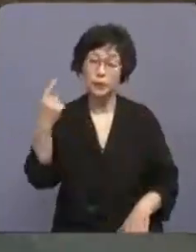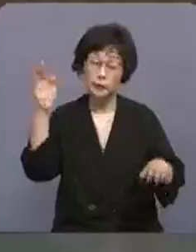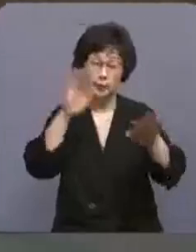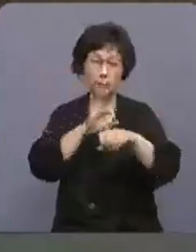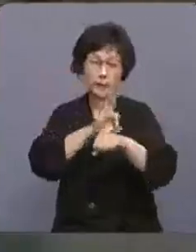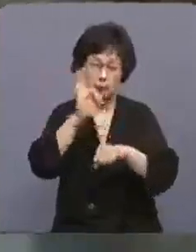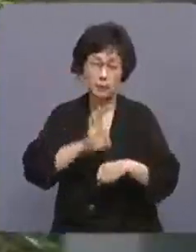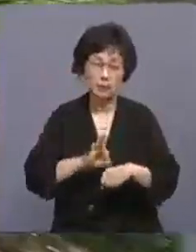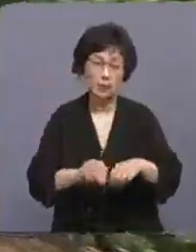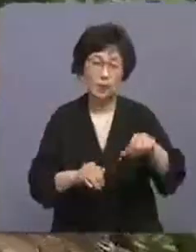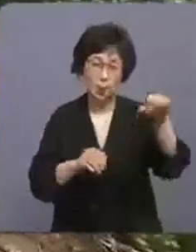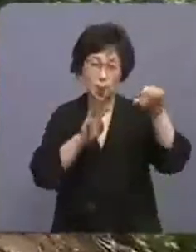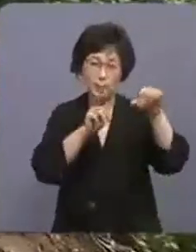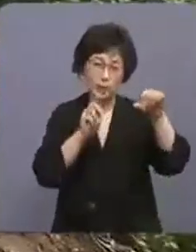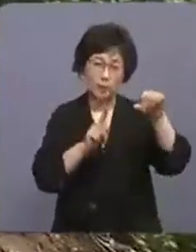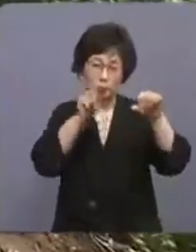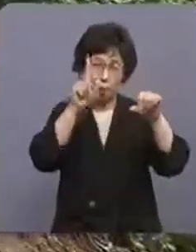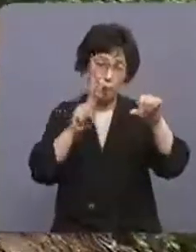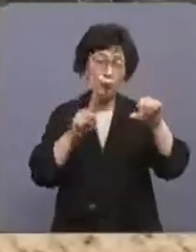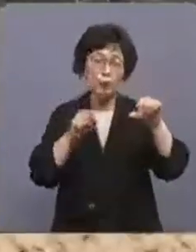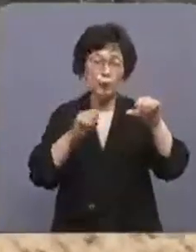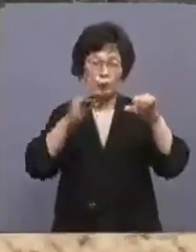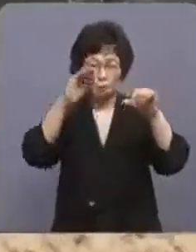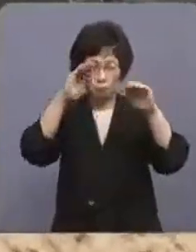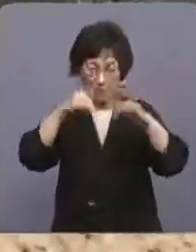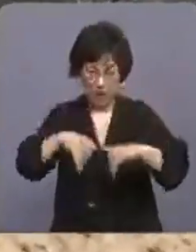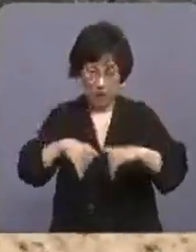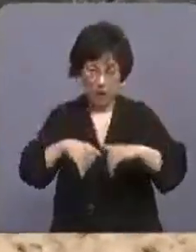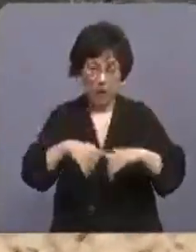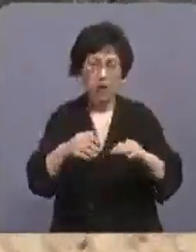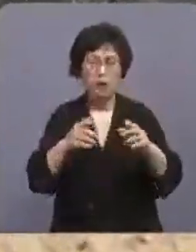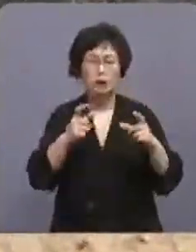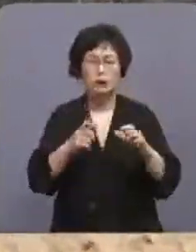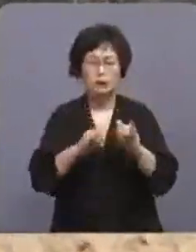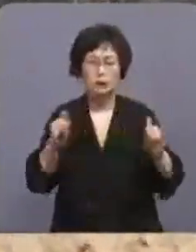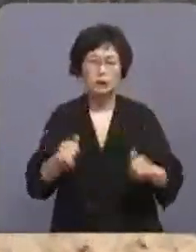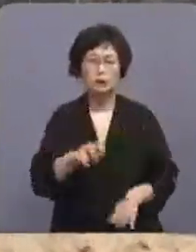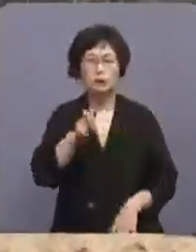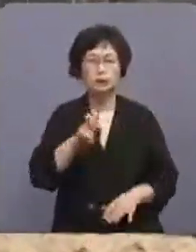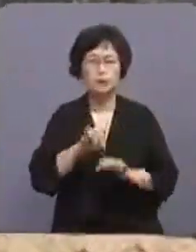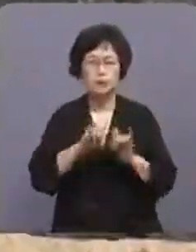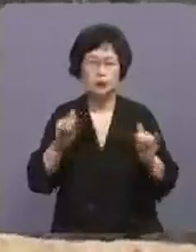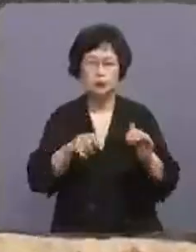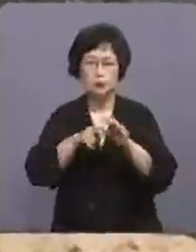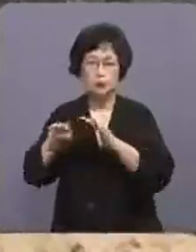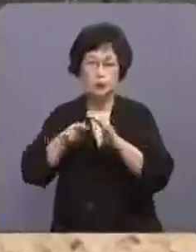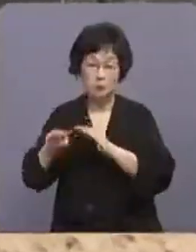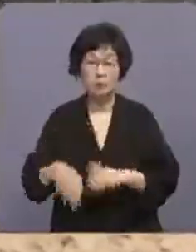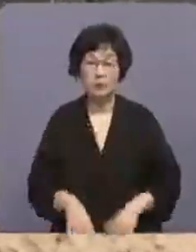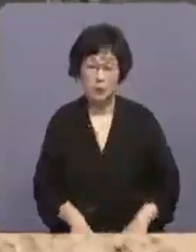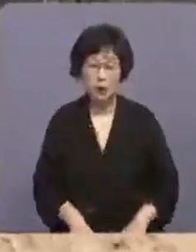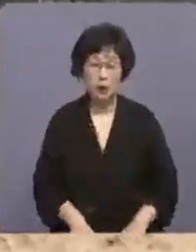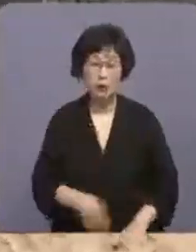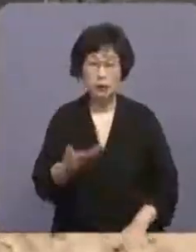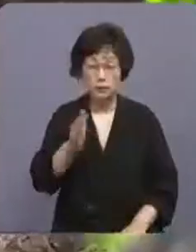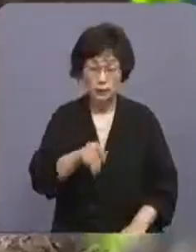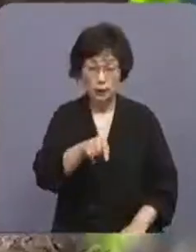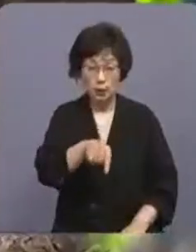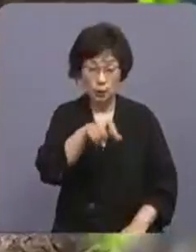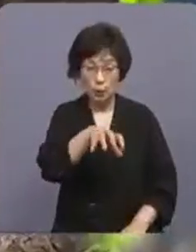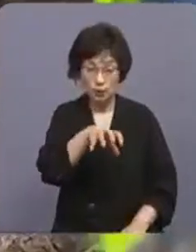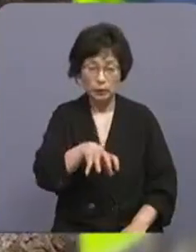10시쯤 5m 높이 축대 일부분이 무너져 주민 28명이 긴급 대피했습니다 하지만 이곳은